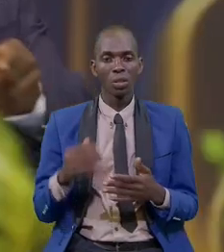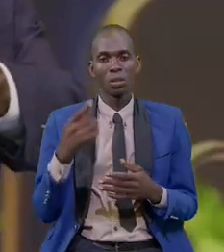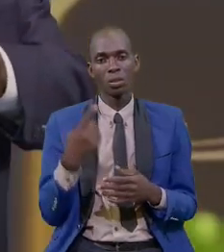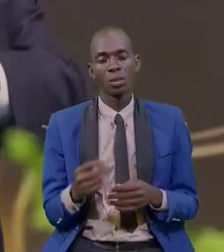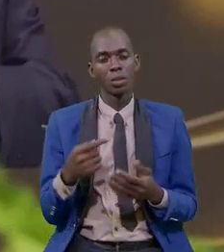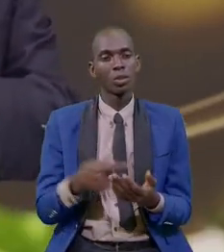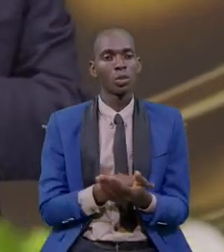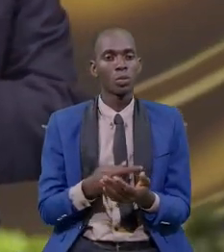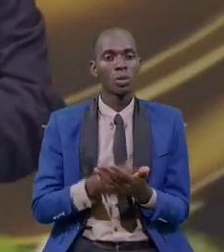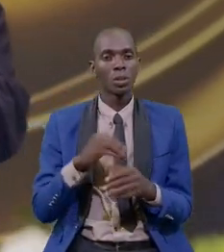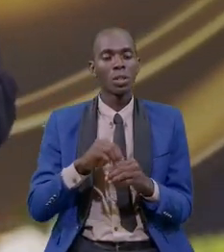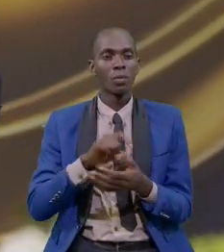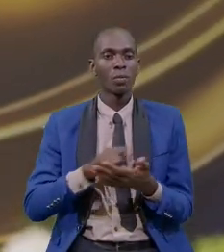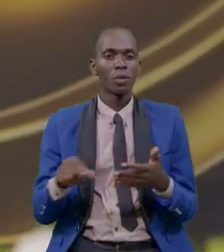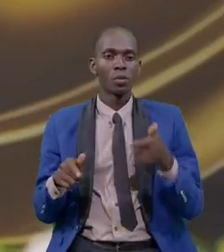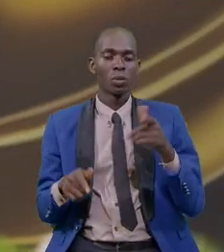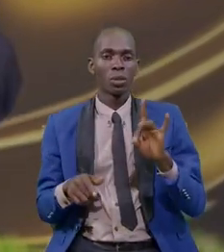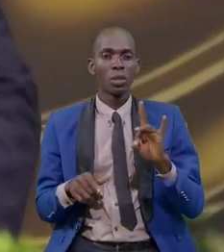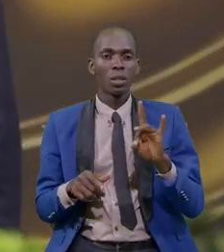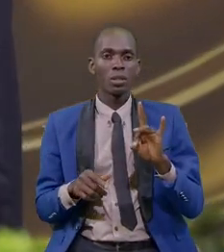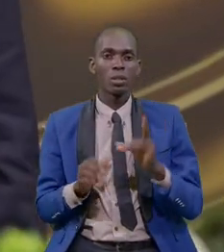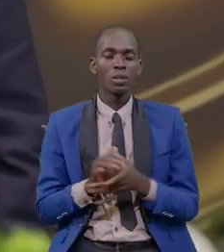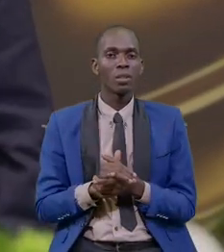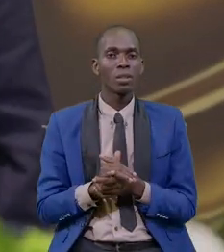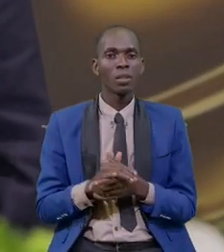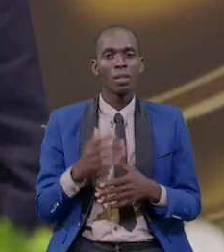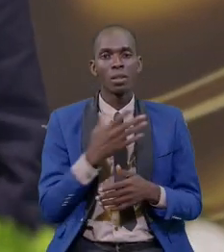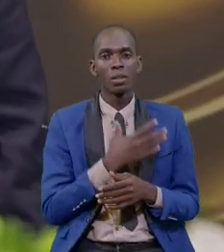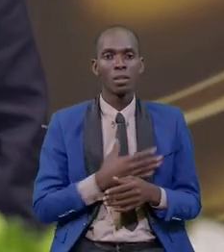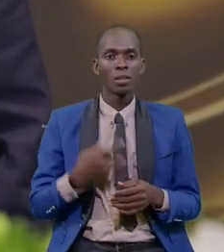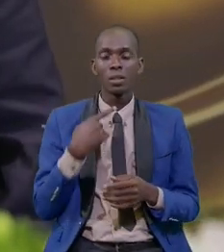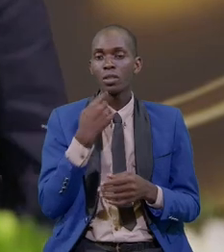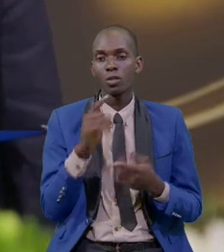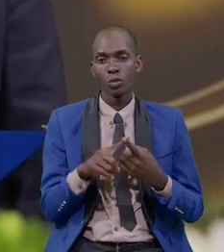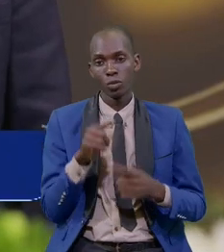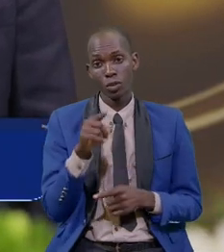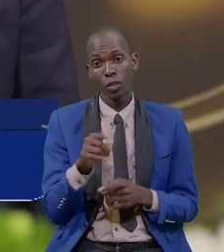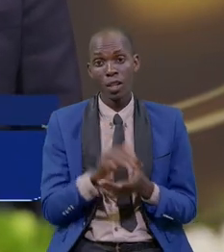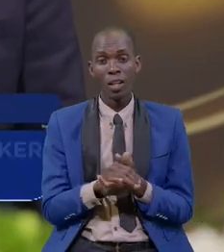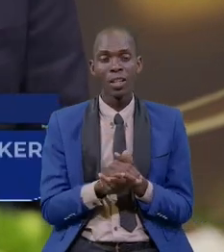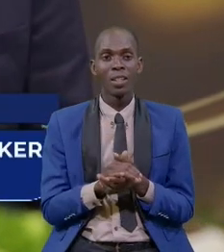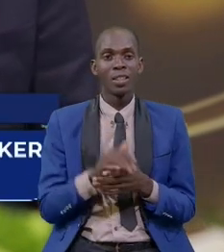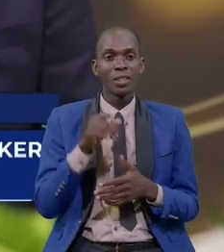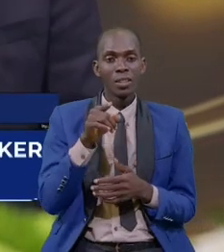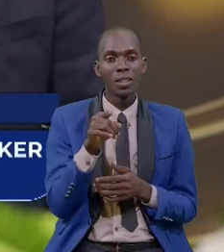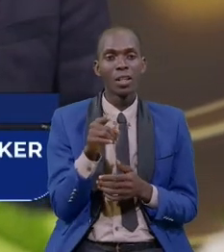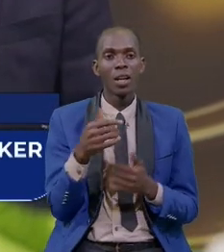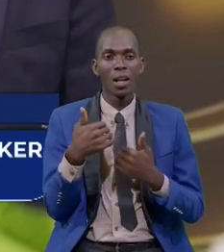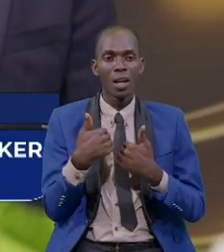28, le verset 28, il dit, tu as